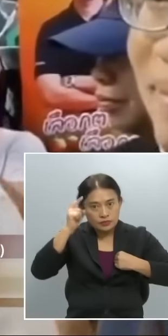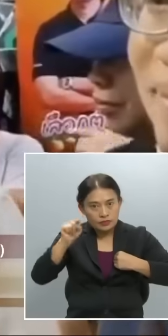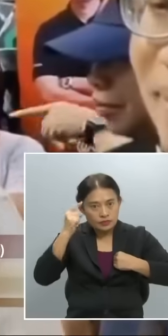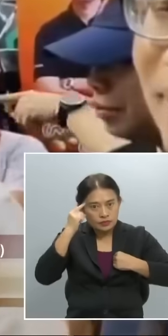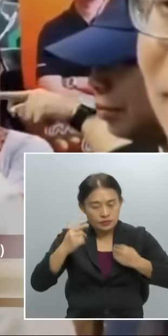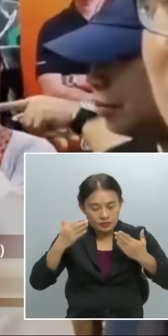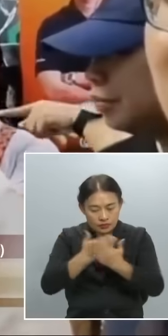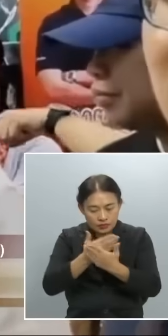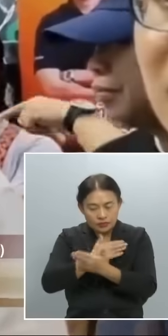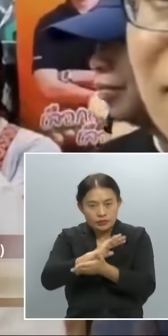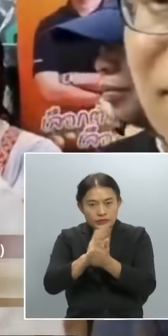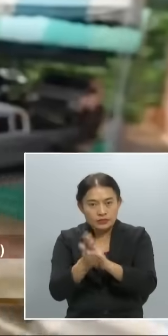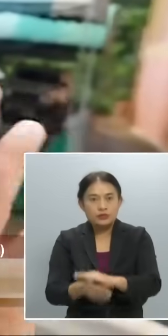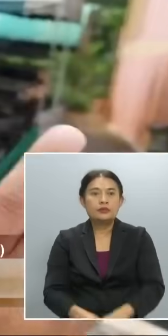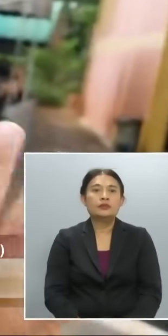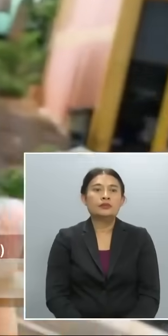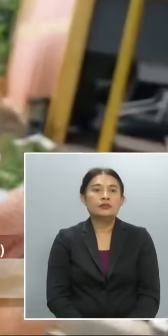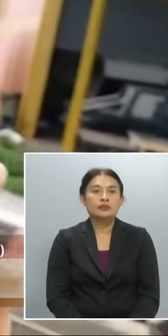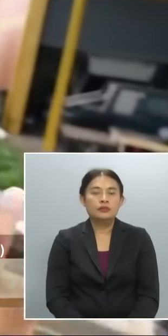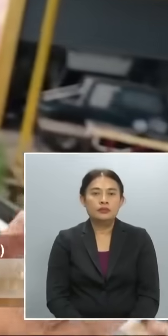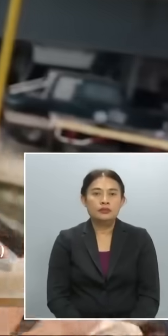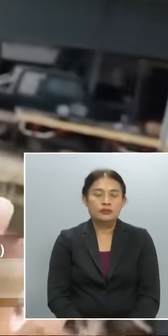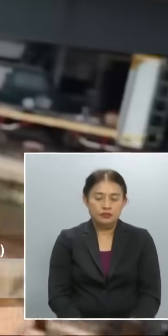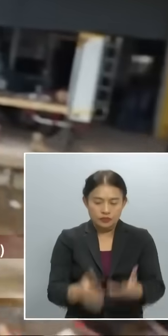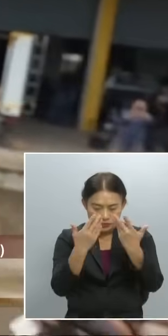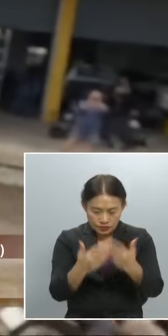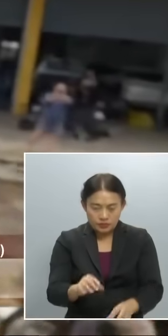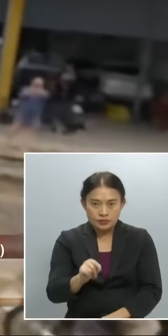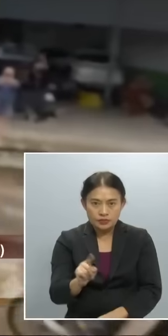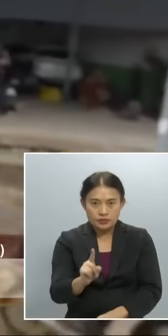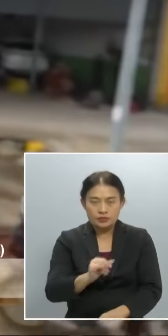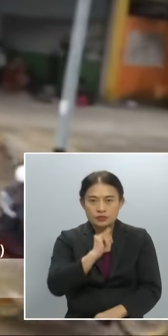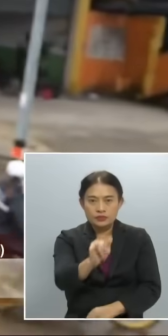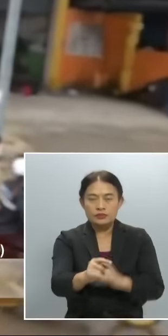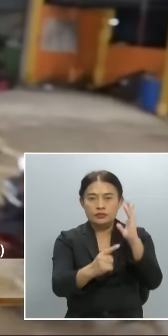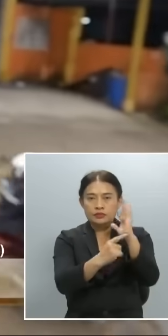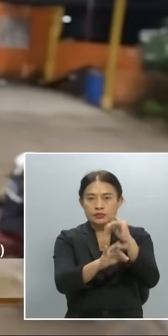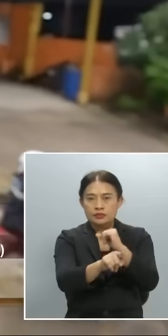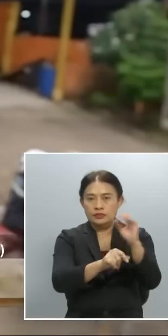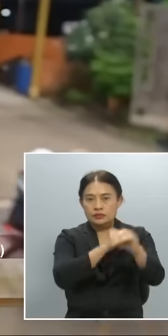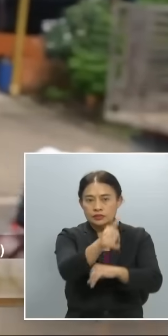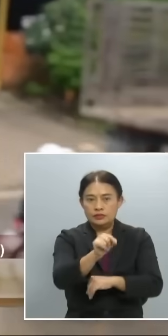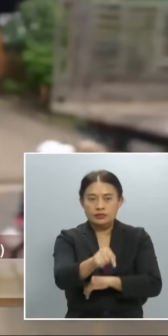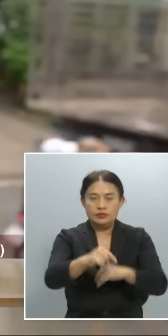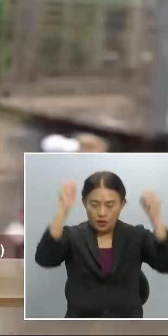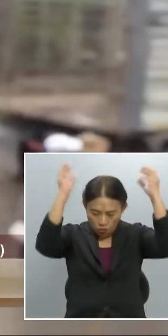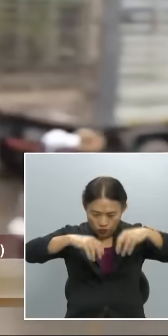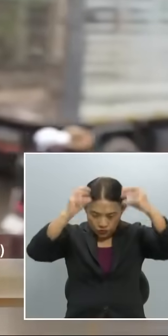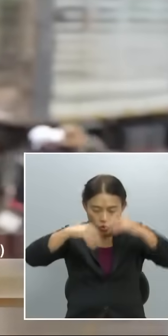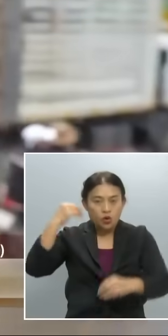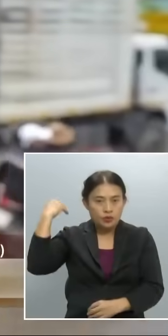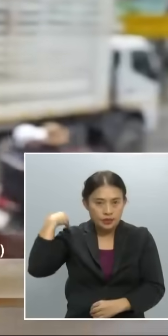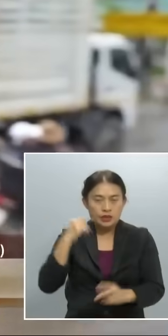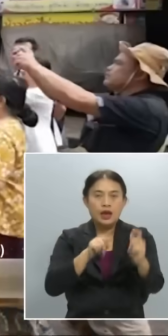ง ขณะที่ท่านผู้ชมช่วงที่ลงพื้นที่ระยองซึ่งลุยฝนนะตอนที่เข้าไปตามชุมชนในเขตอำเภอ